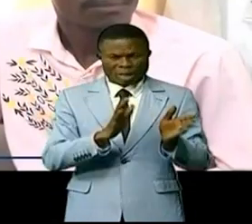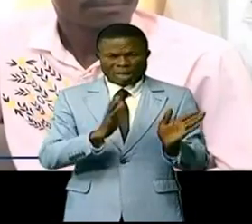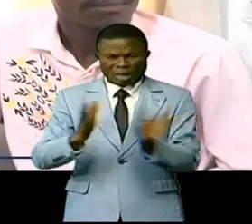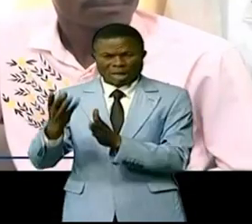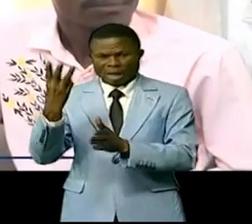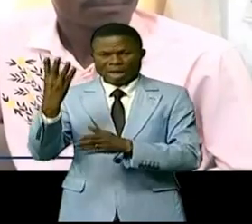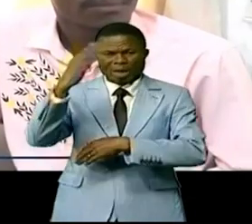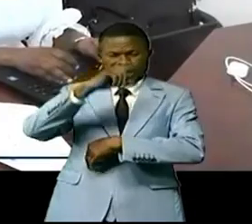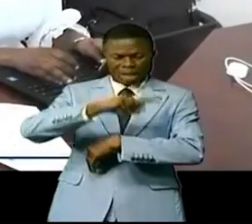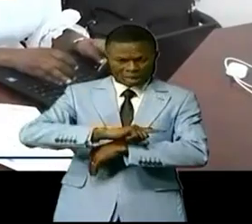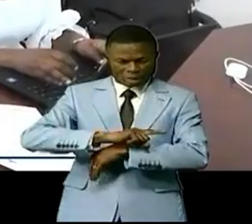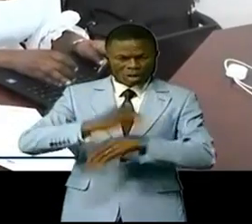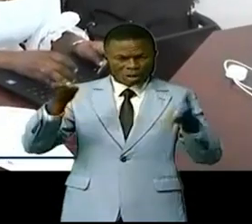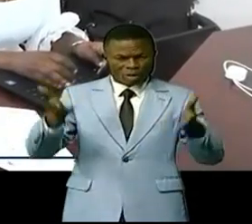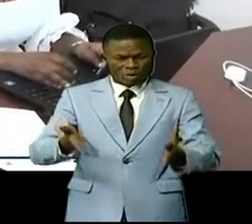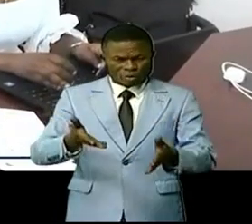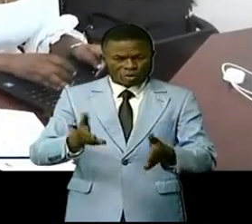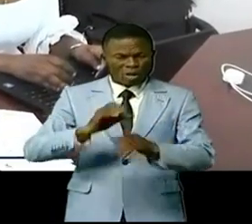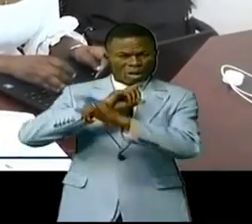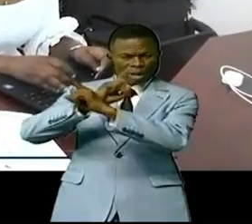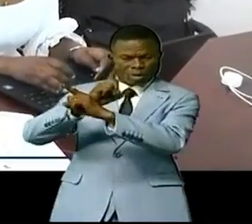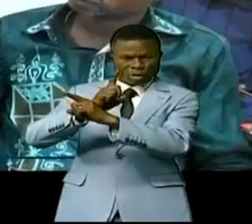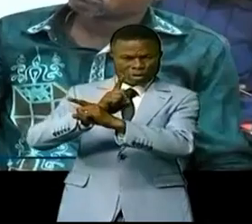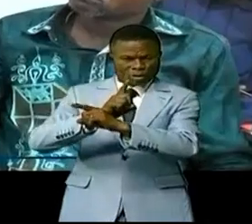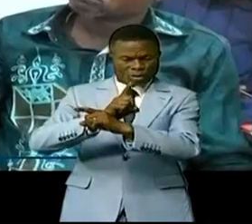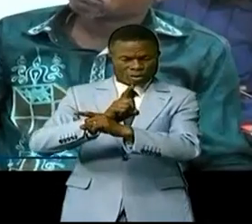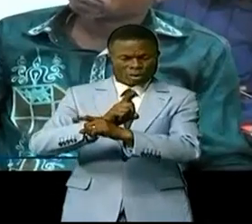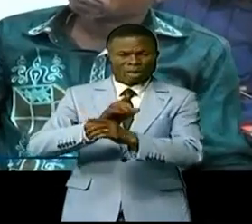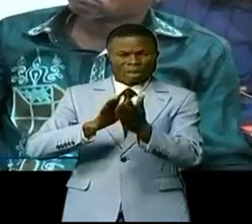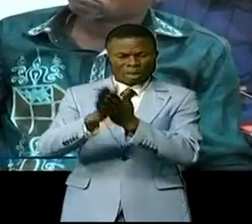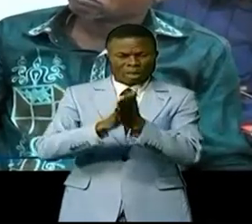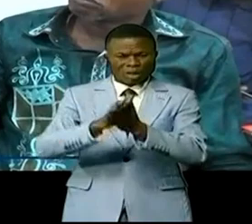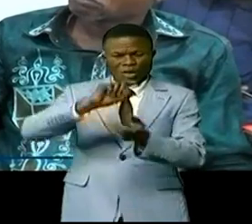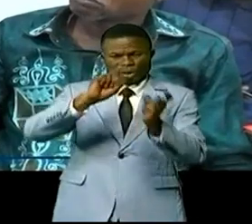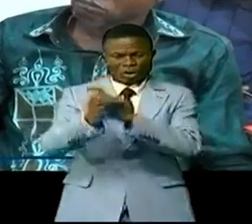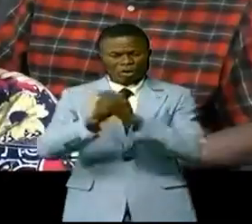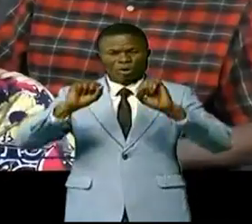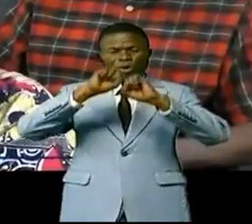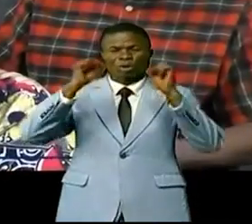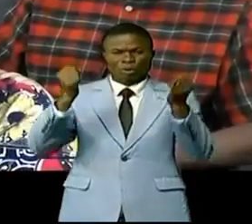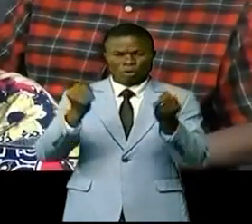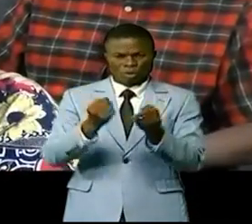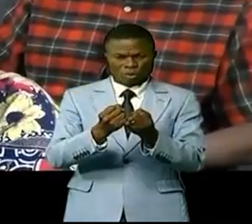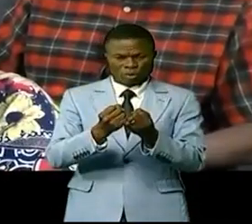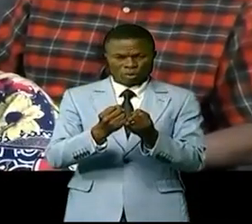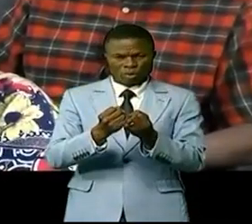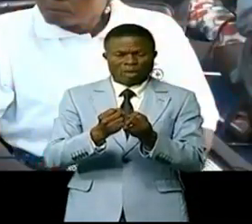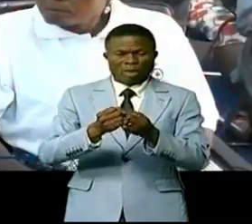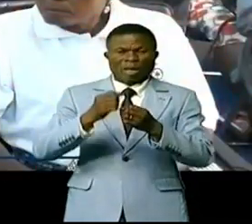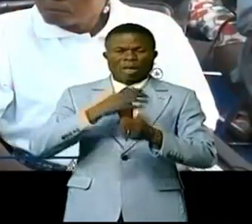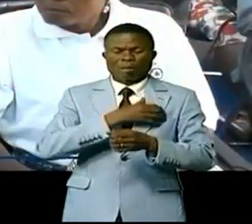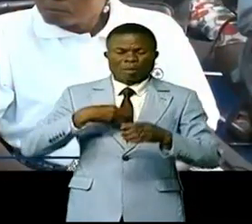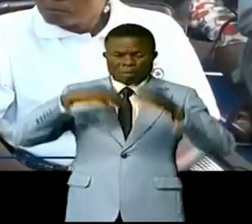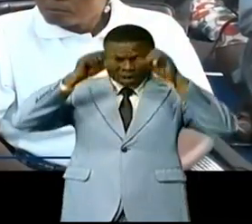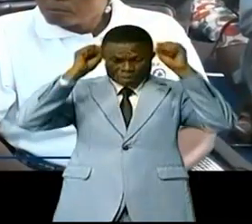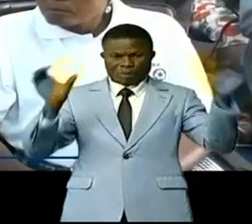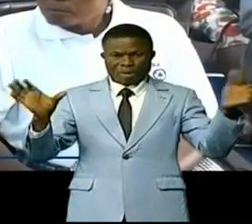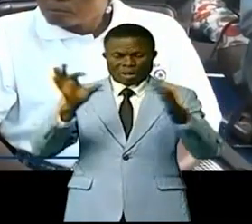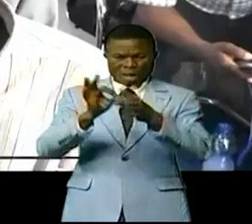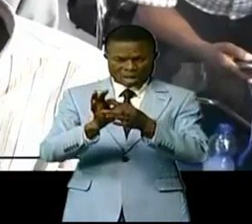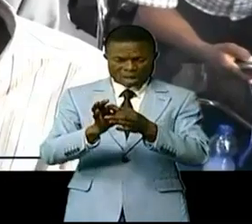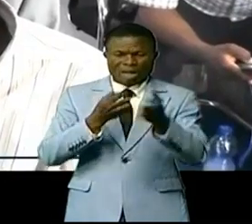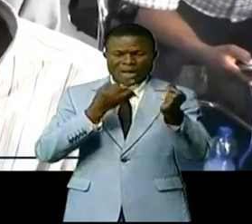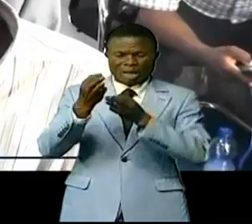cadres juridiques existants à la prévention et prend en compte les changements de la société, a fait entendre la présidente de l'Alliance,